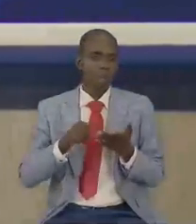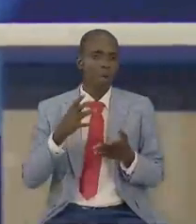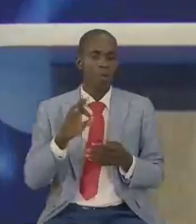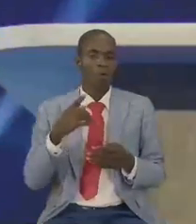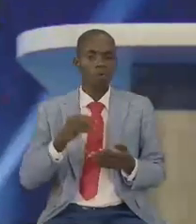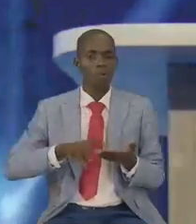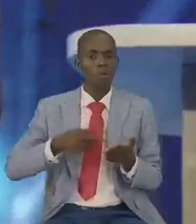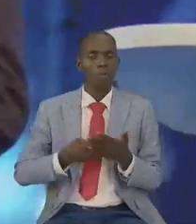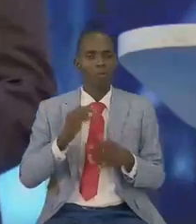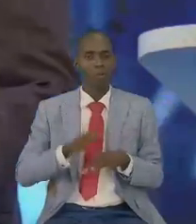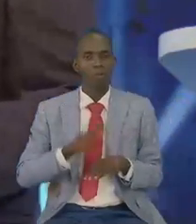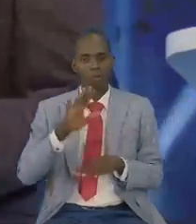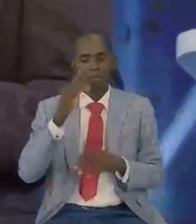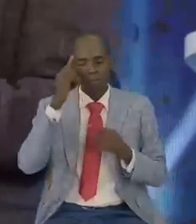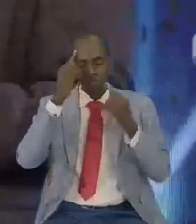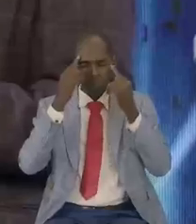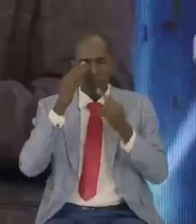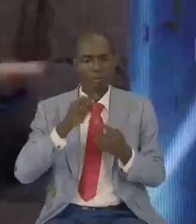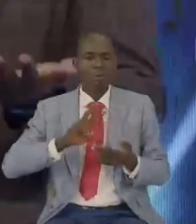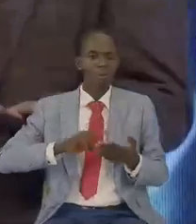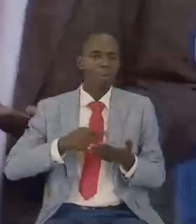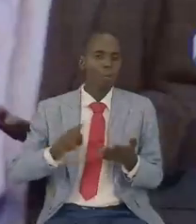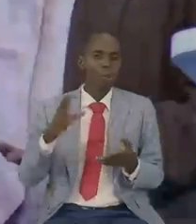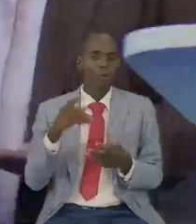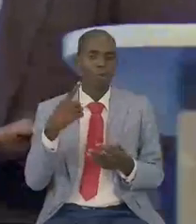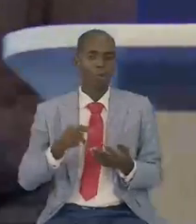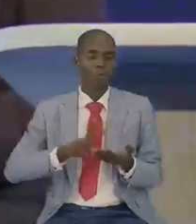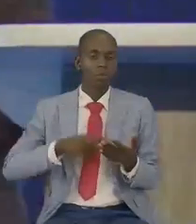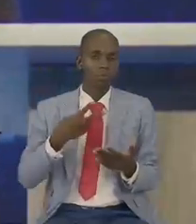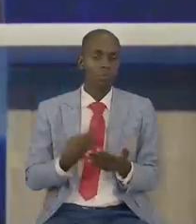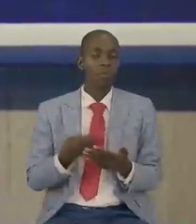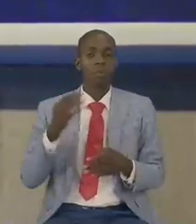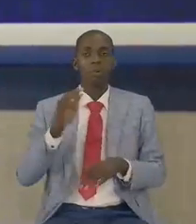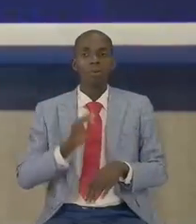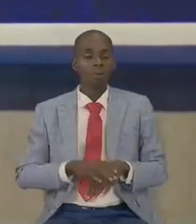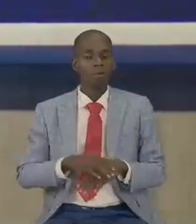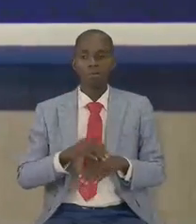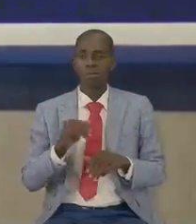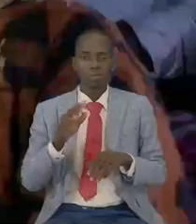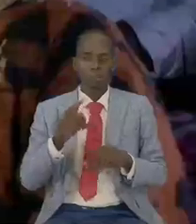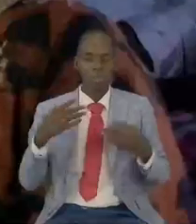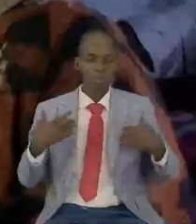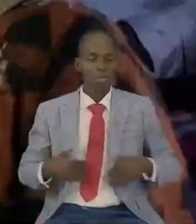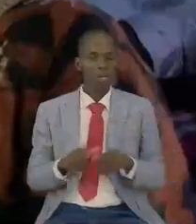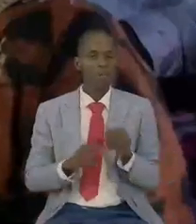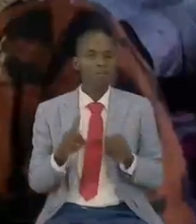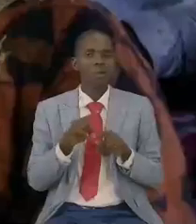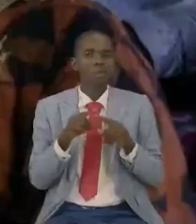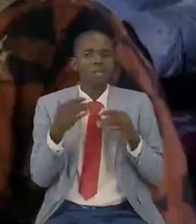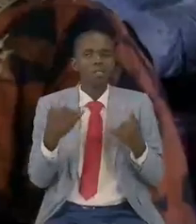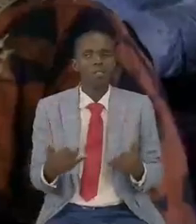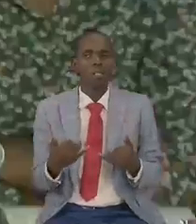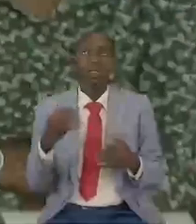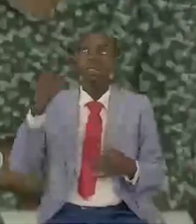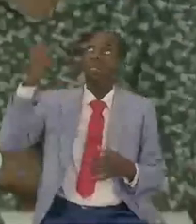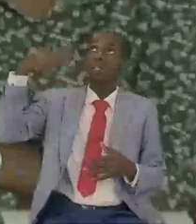pensées, les cicatrices de la chute dans des maladies, les cicatrices partout. Mais maintenant, la lumière est